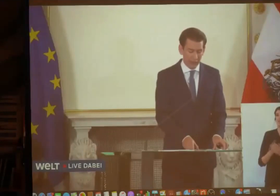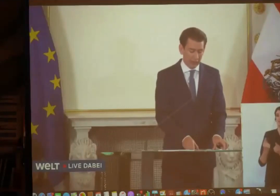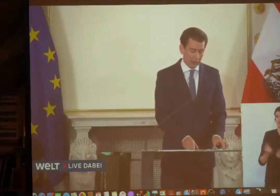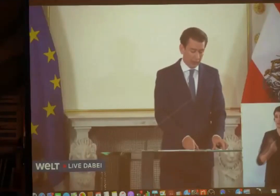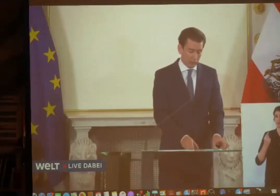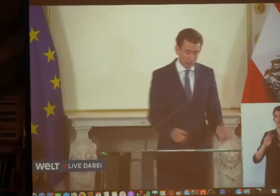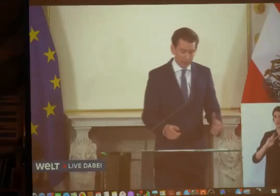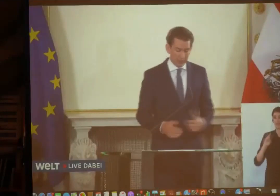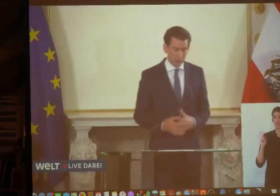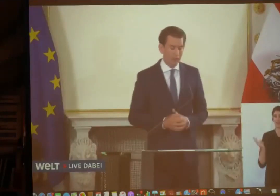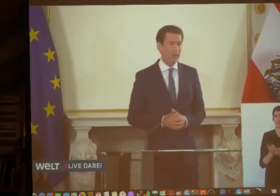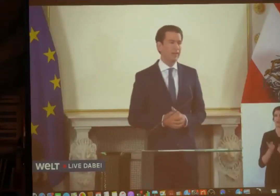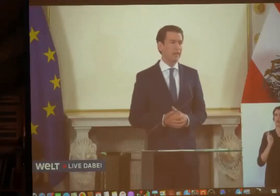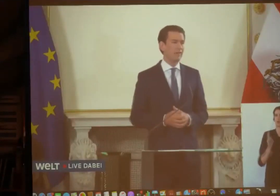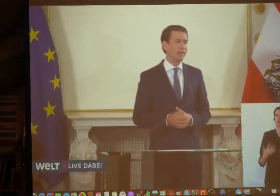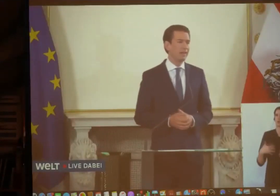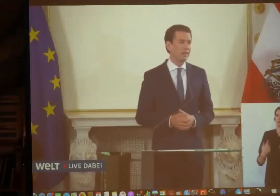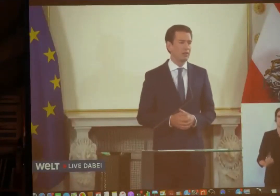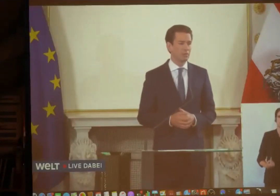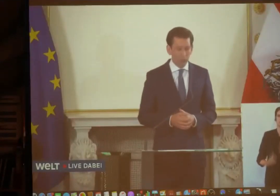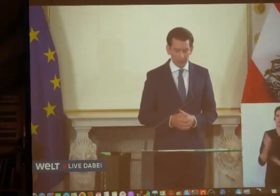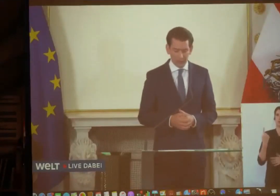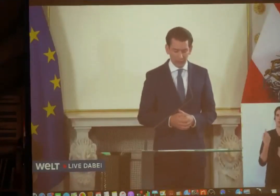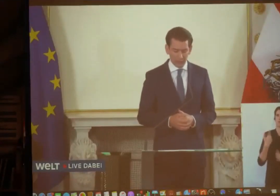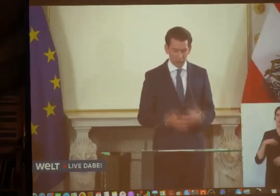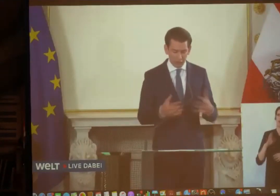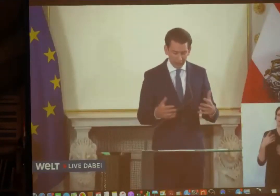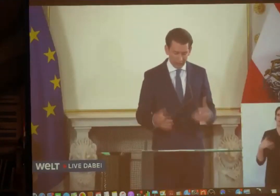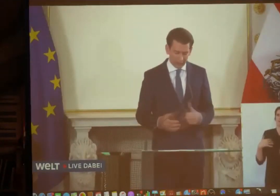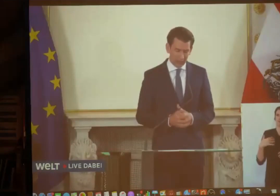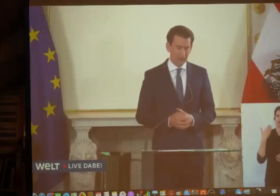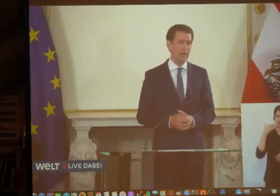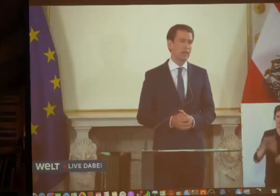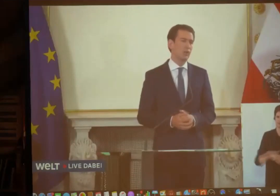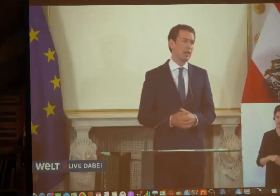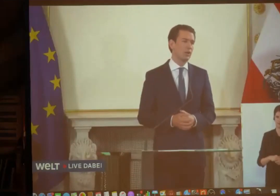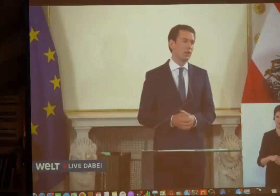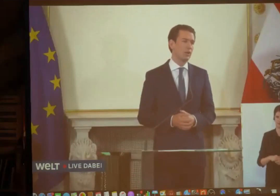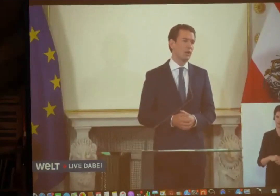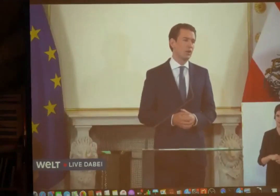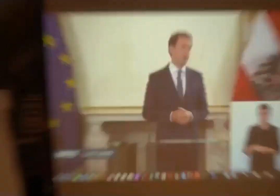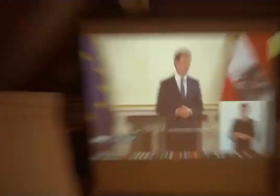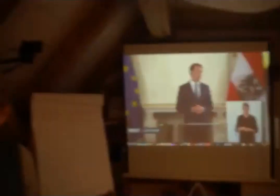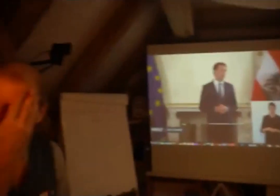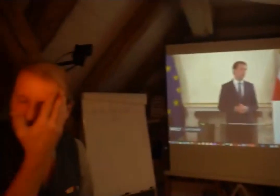schnell zuspitzen und wir werden daher weiterhin als Bundesregierung stetig die aktuelle Korruption.